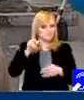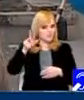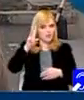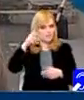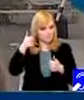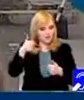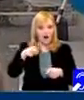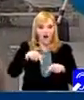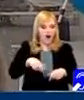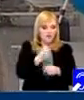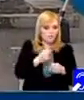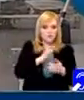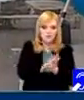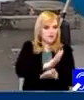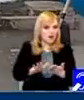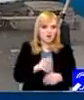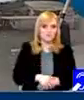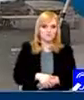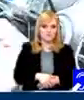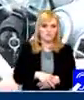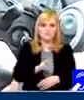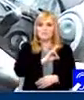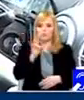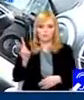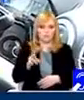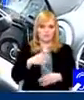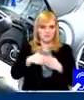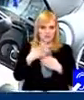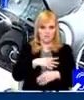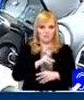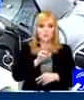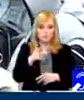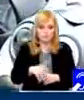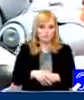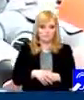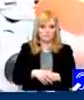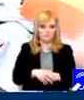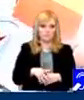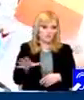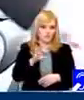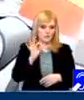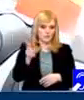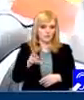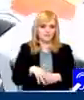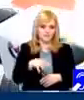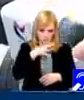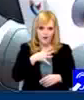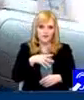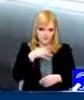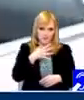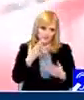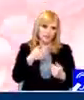bun, calitativ. Dar nu răspunde nimeni. Foarte bine. E ok. Așa e ok,